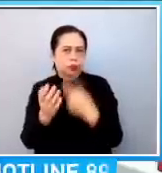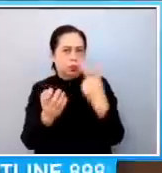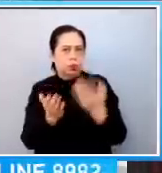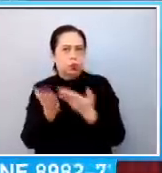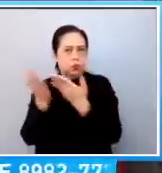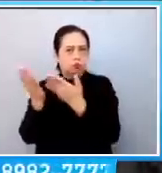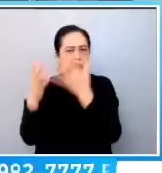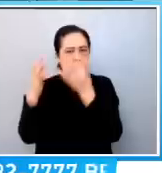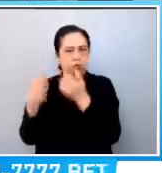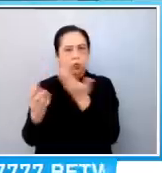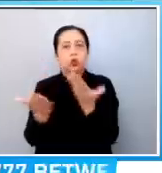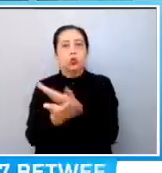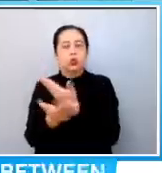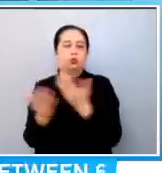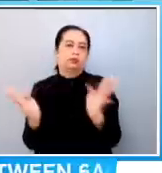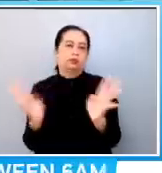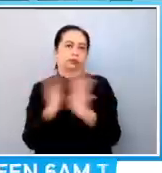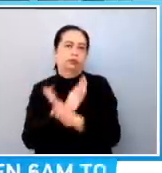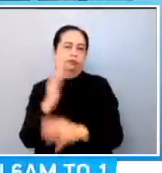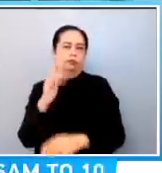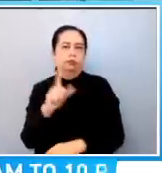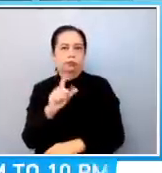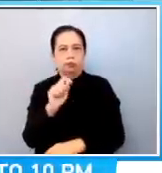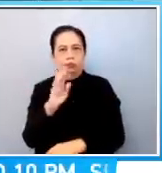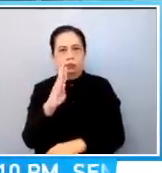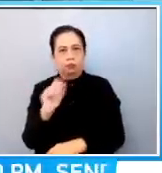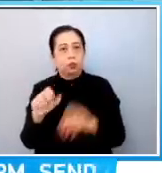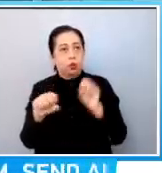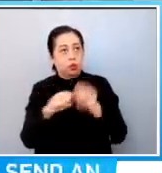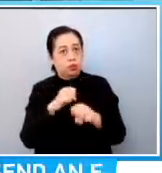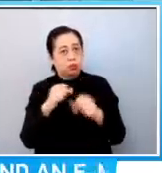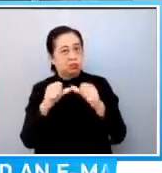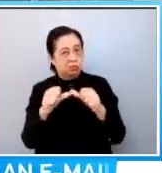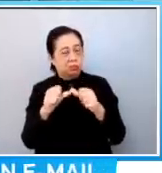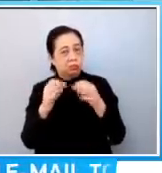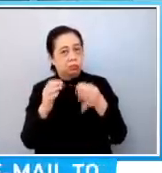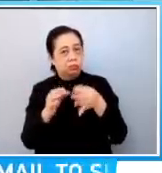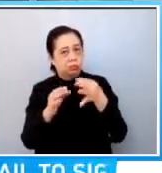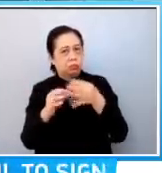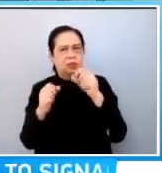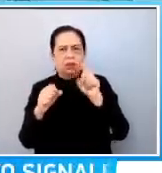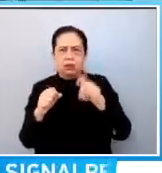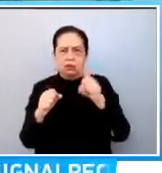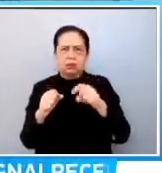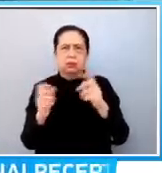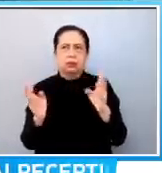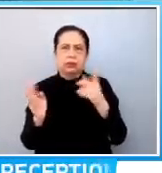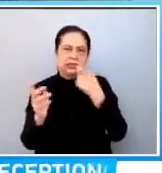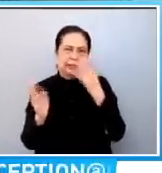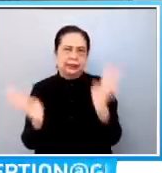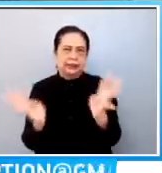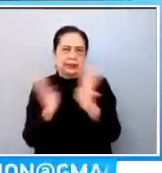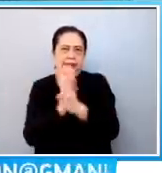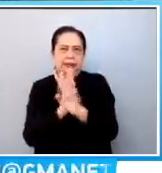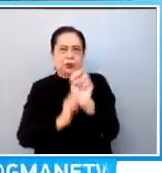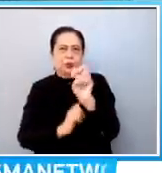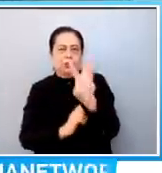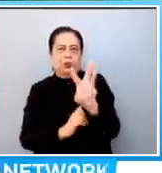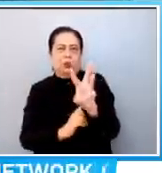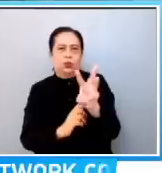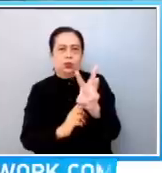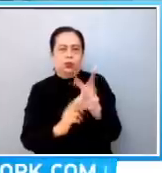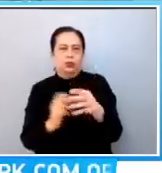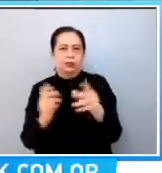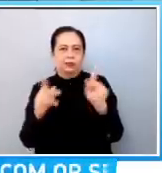So, pwede pa magtagal itong fair hike petition na ito, Joseph? Gayong kailangan siyempre ng transition pa para sa bagong administrasyon. In the